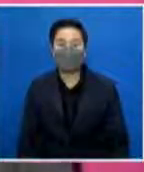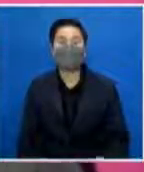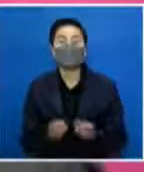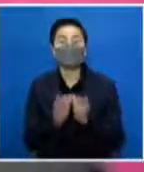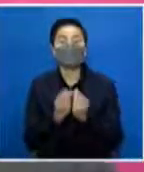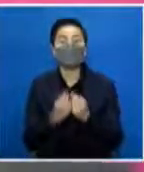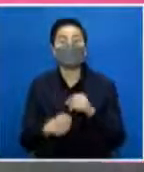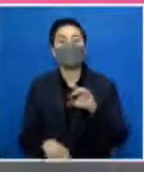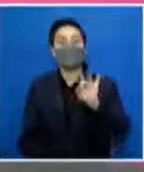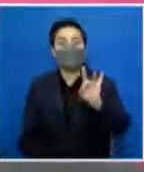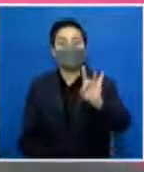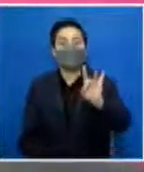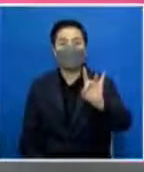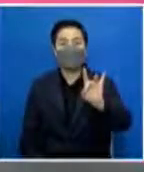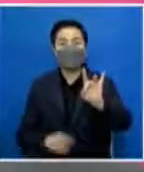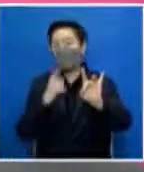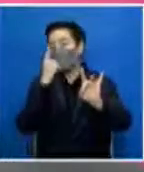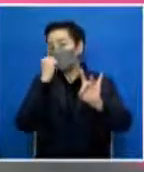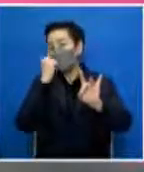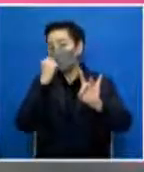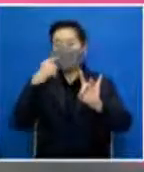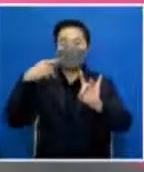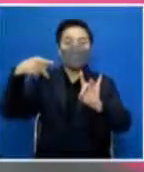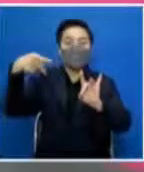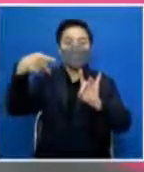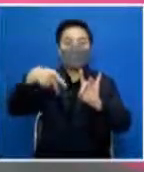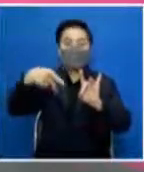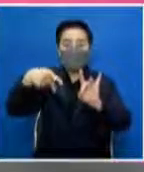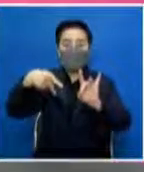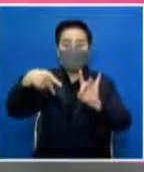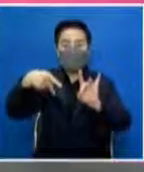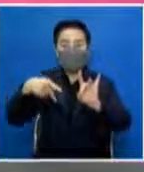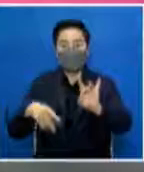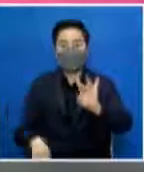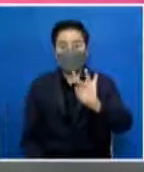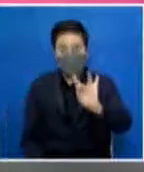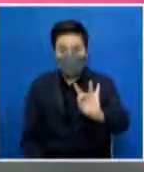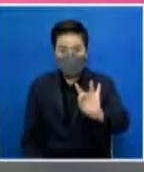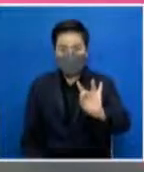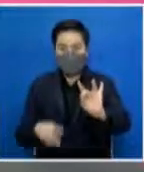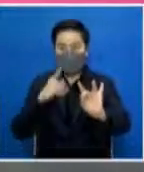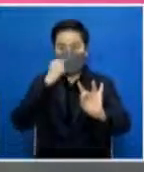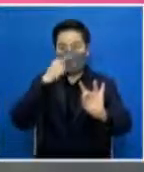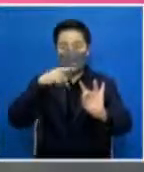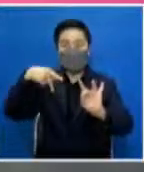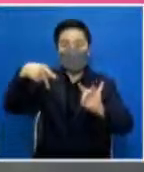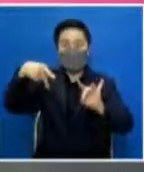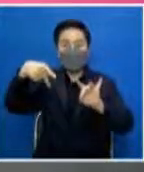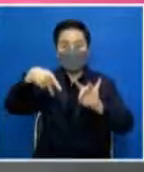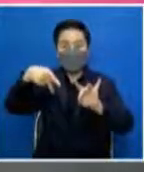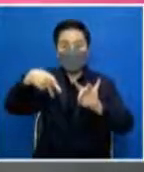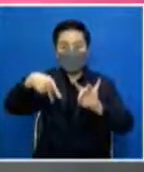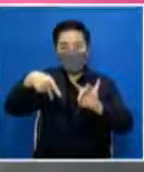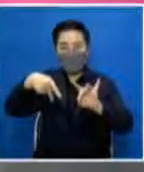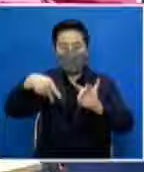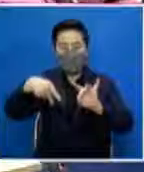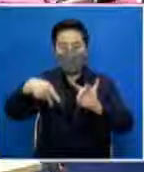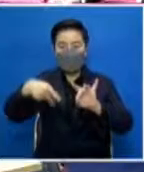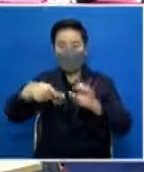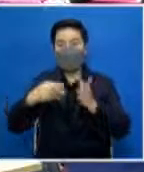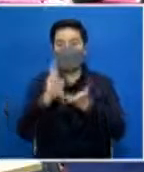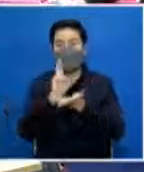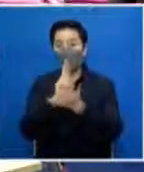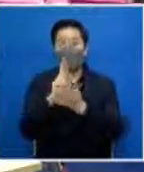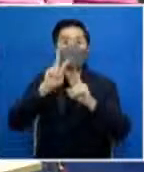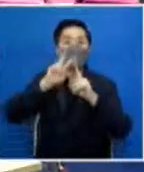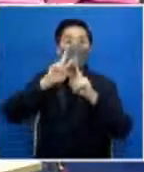ได้งวดที่8หมวดอักษร P งวดที่8หมวดอักษร P จะได้ทำการ